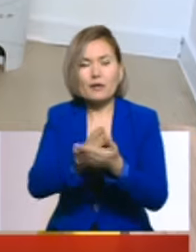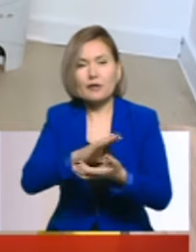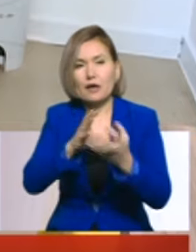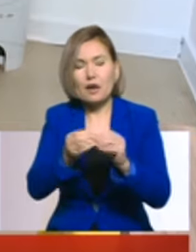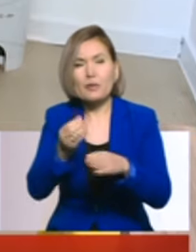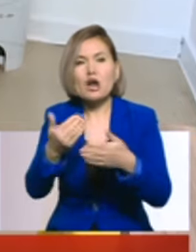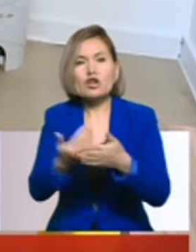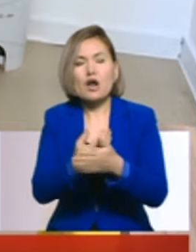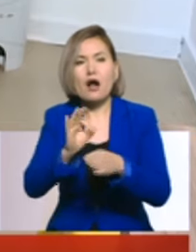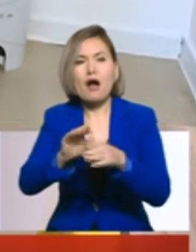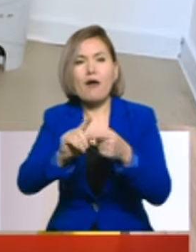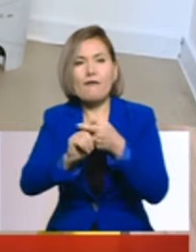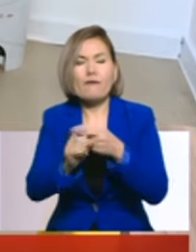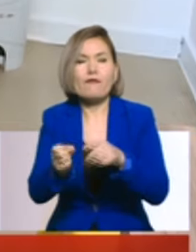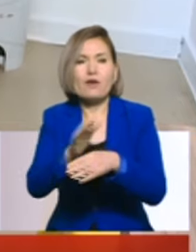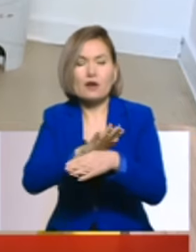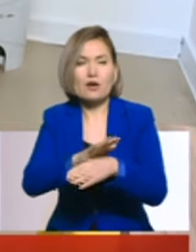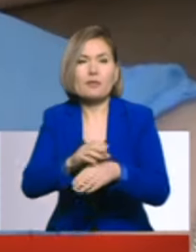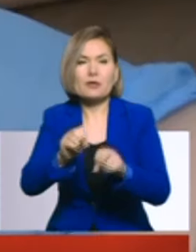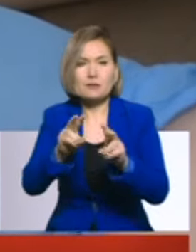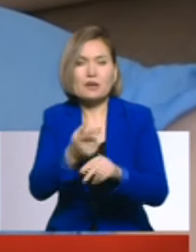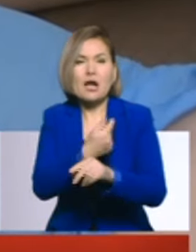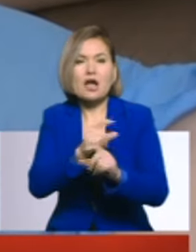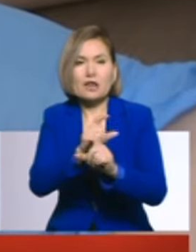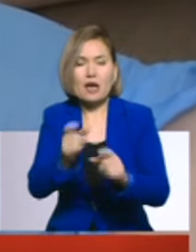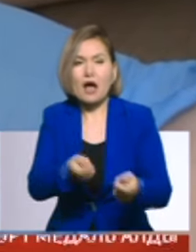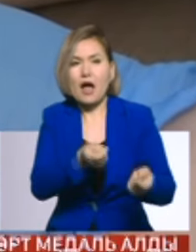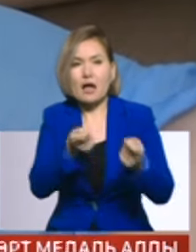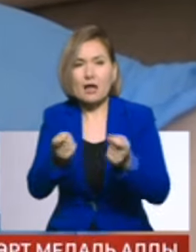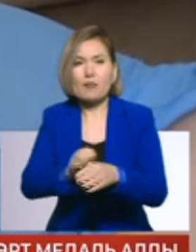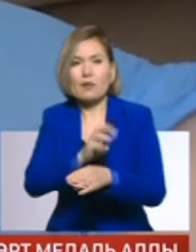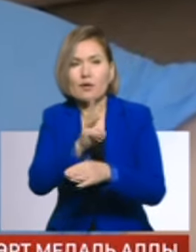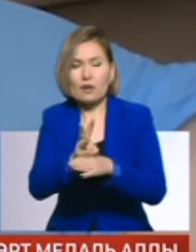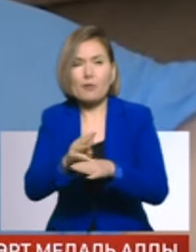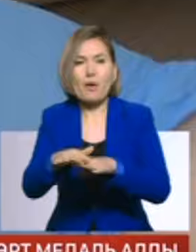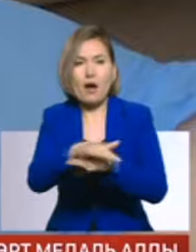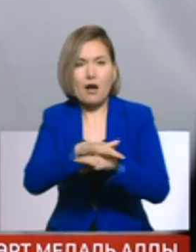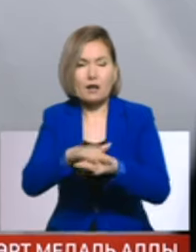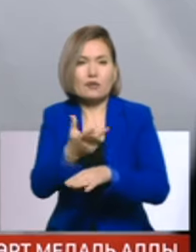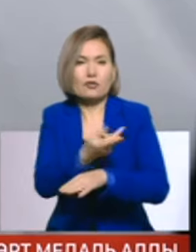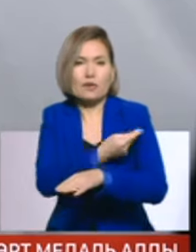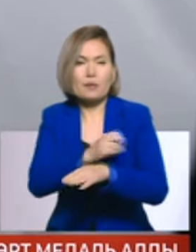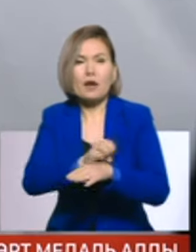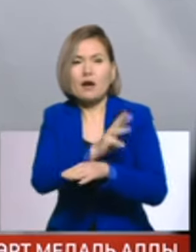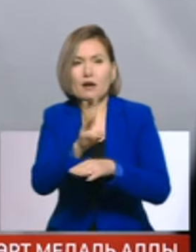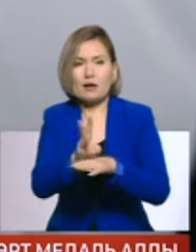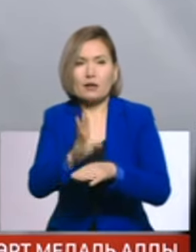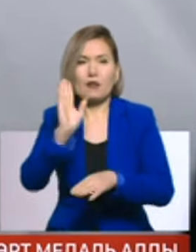жаңа вирустарға қарсы екпе дәріханаларға жеткізіледі. Ресейден Индира Бегайдар, Қазақстан ұлттық телеарнасы.